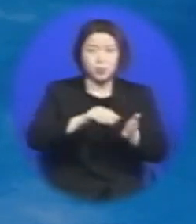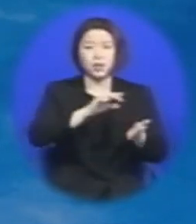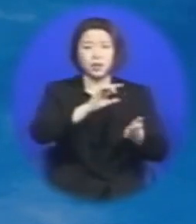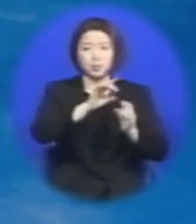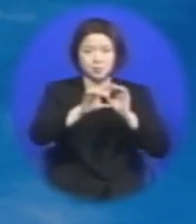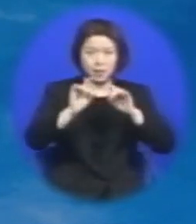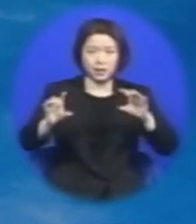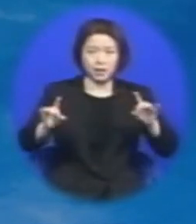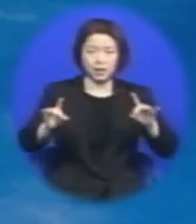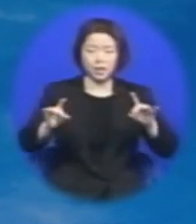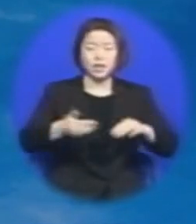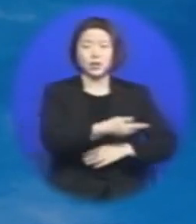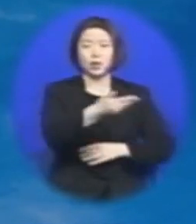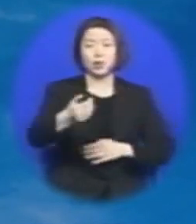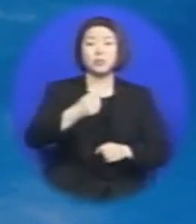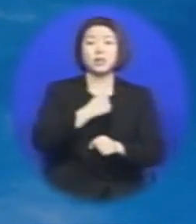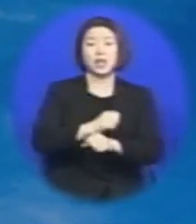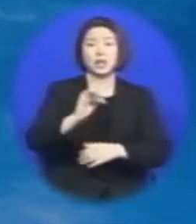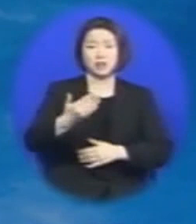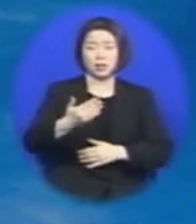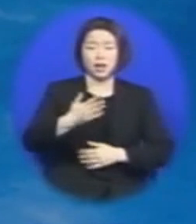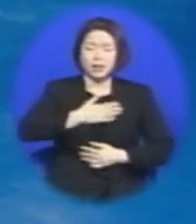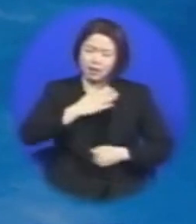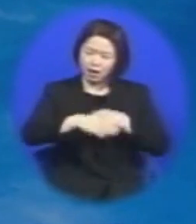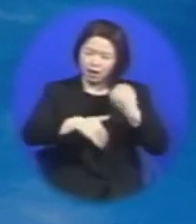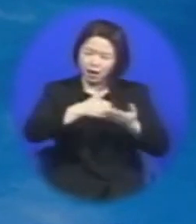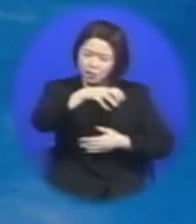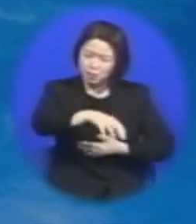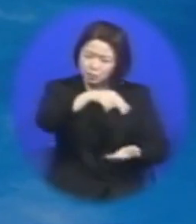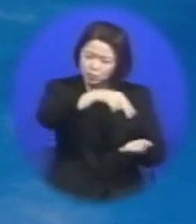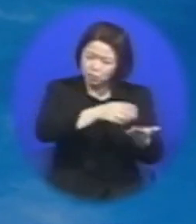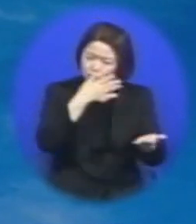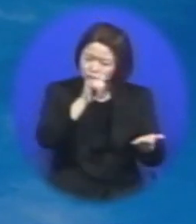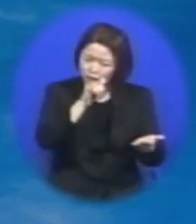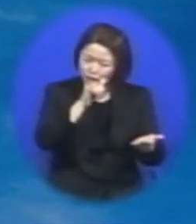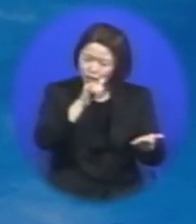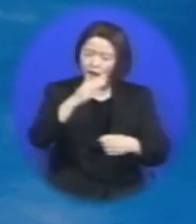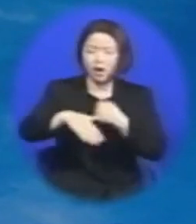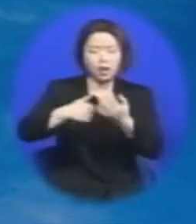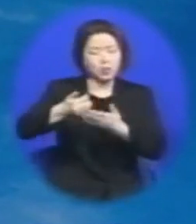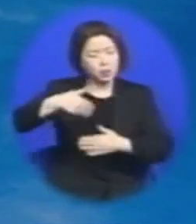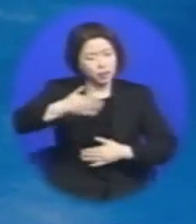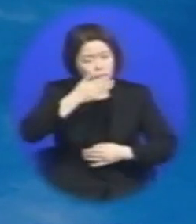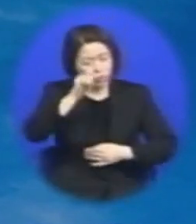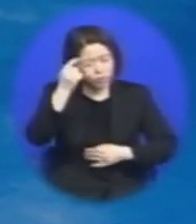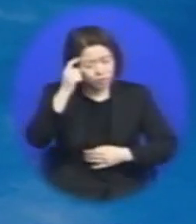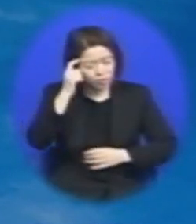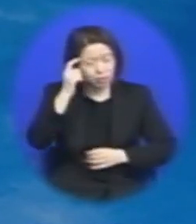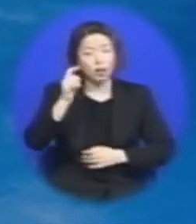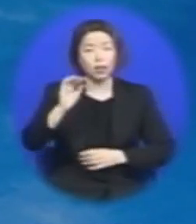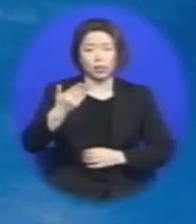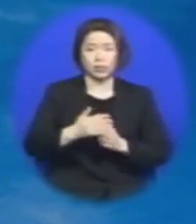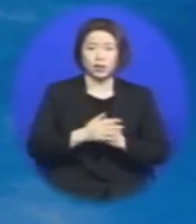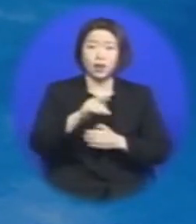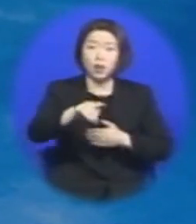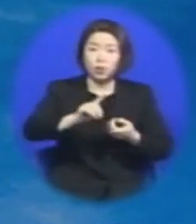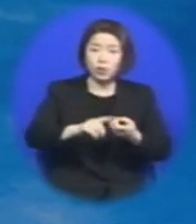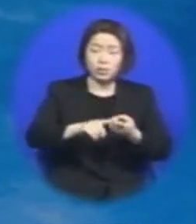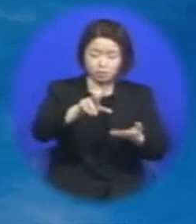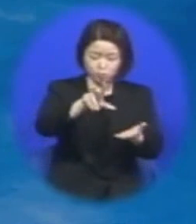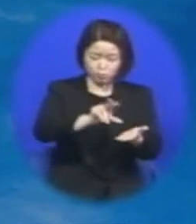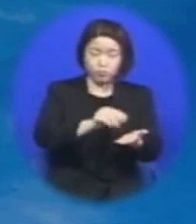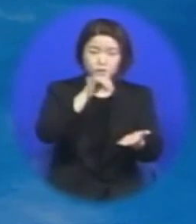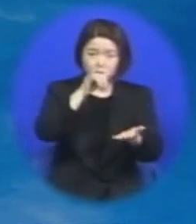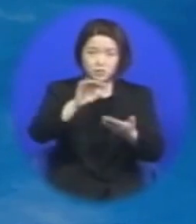지금 하나님 앞에 설 수 있나 하나님께 나아가는 거니까요 그 점에 대해서 문제가 있으면